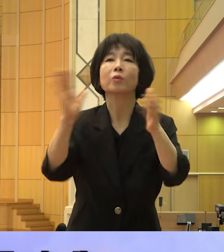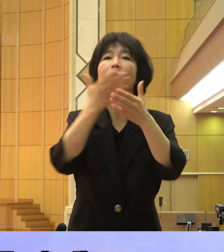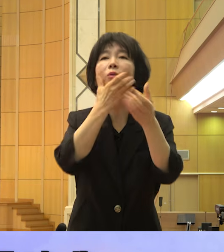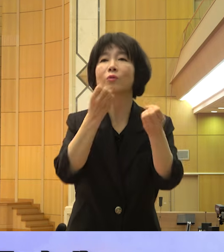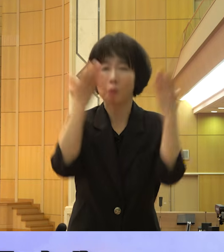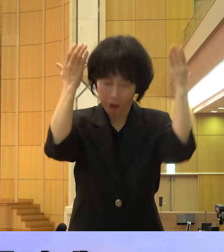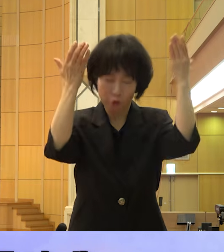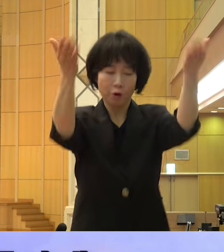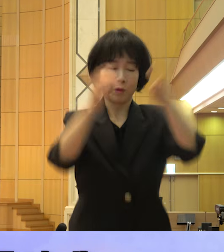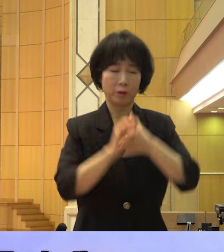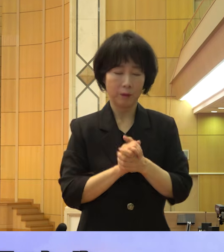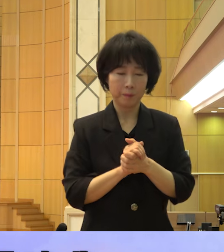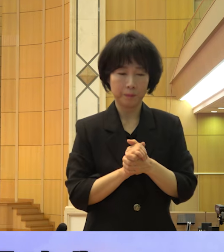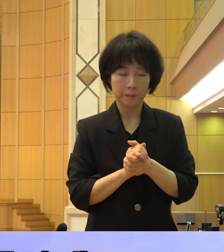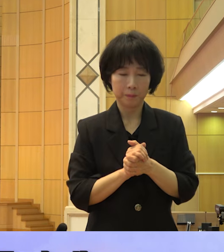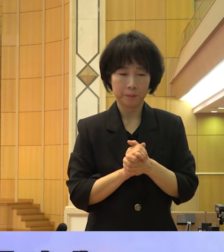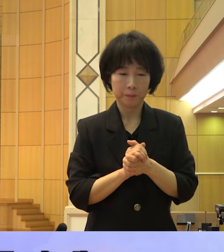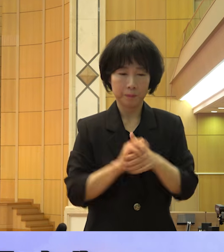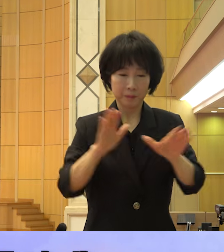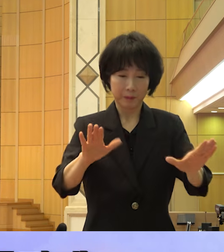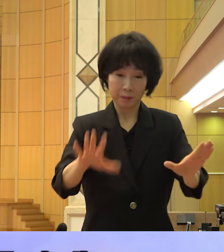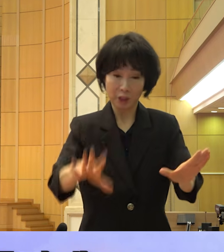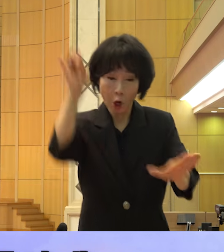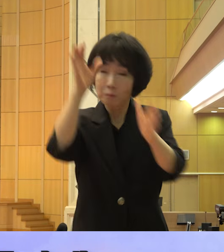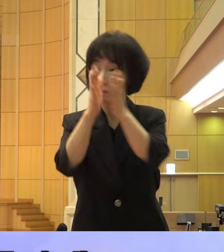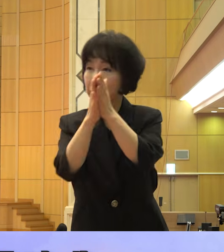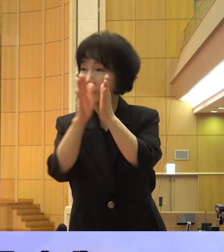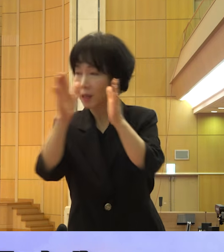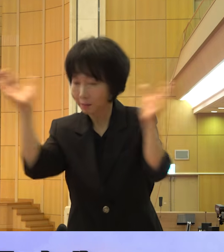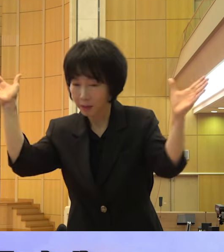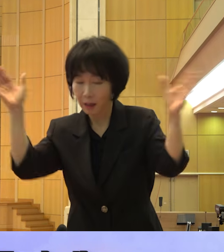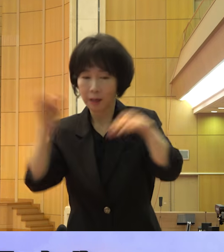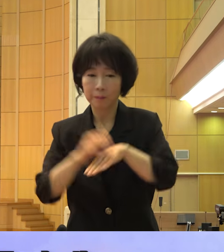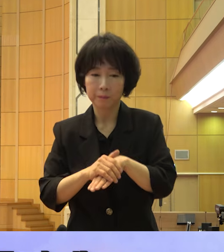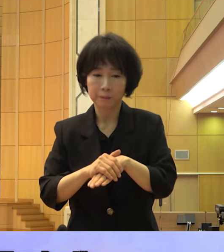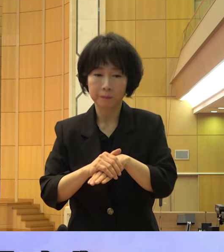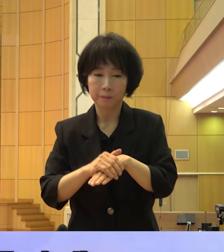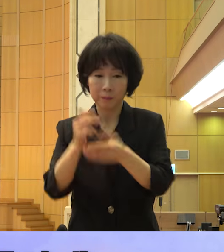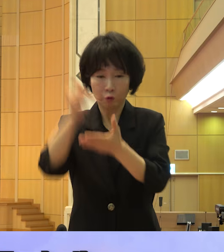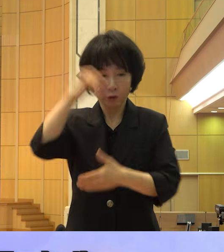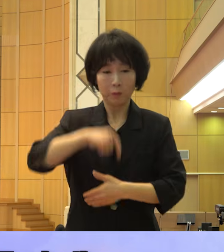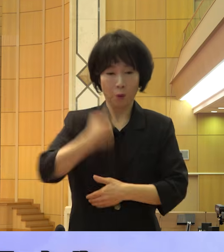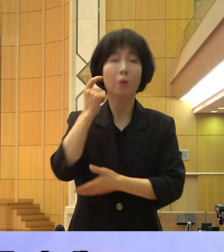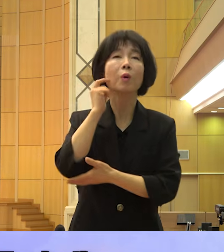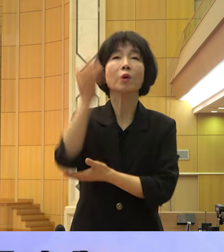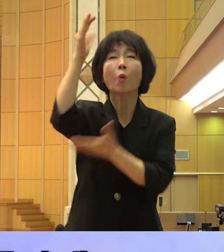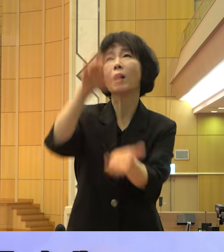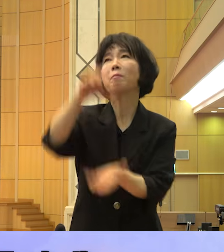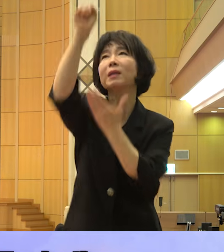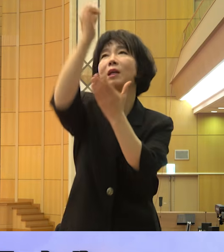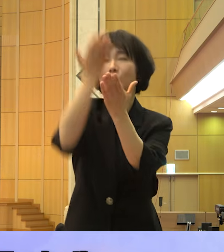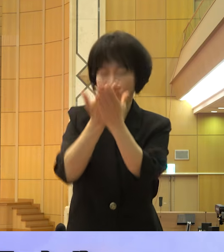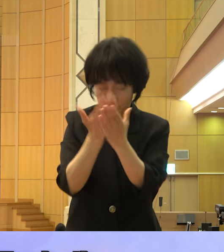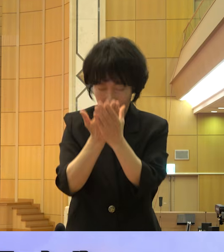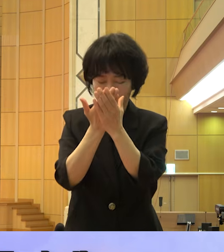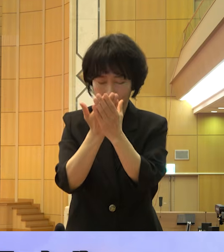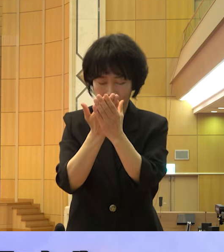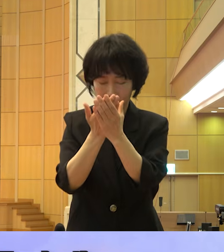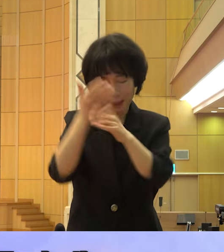주님이 역사하여 주시옵소서. 지금은 처음 시작하는 시간이옵니다. 주님 홀로 영광 받아